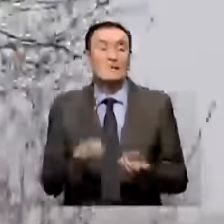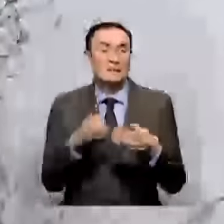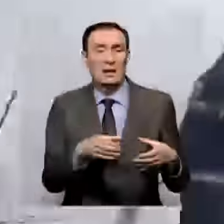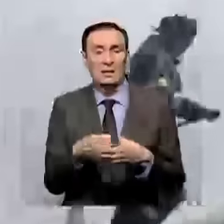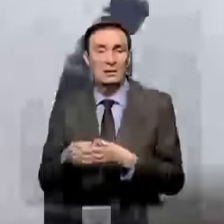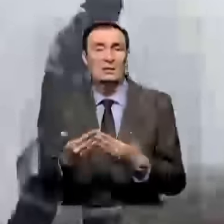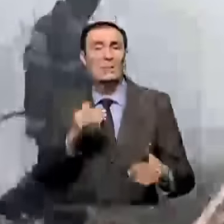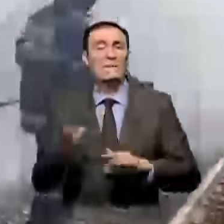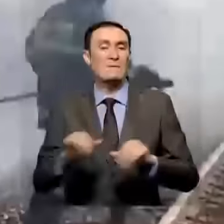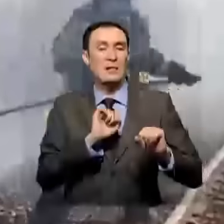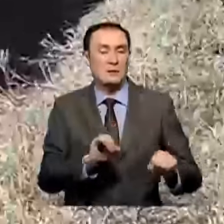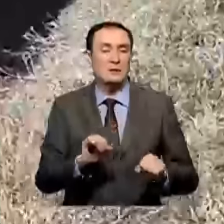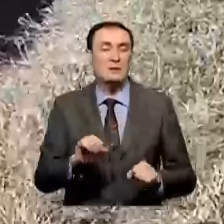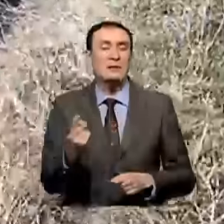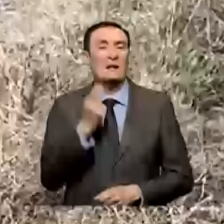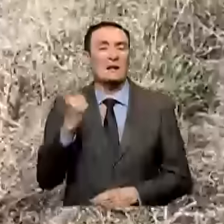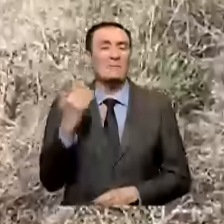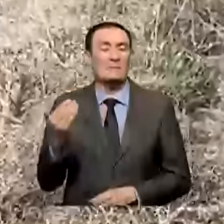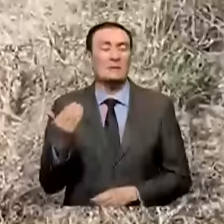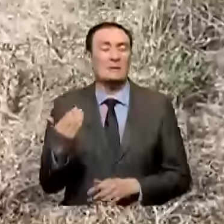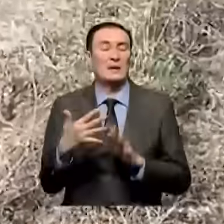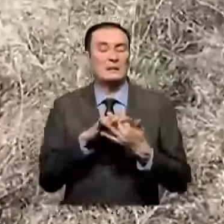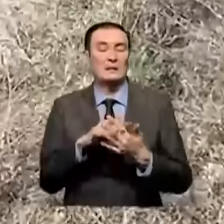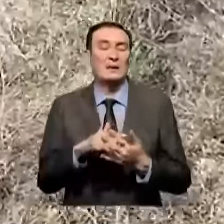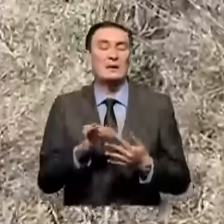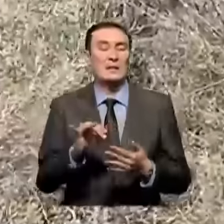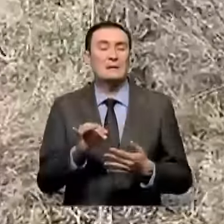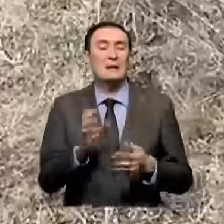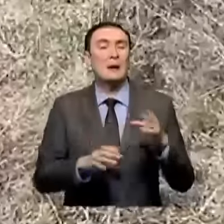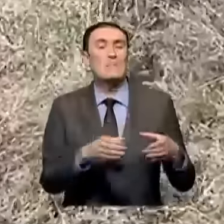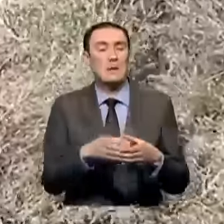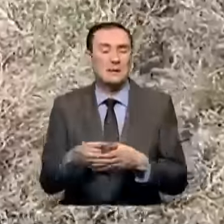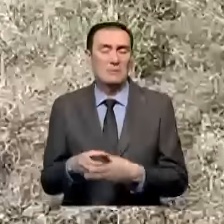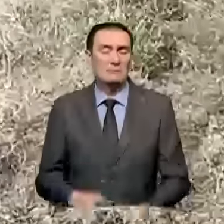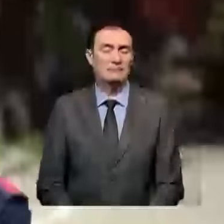проводят профилактику с главами крестьянских хозяйств, населением и предприятиями.